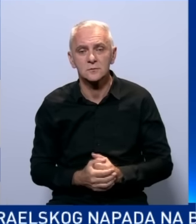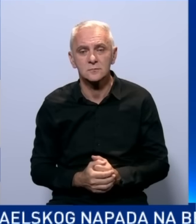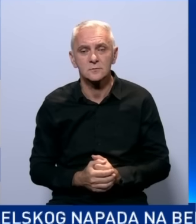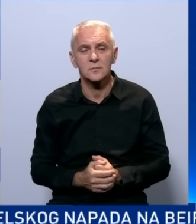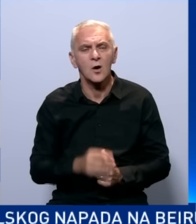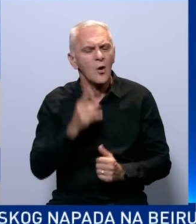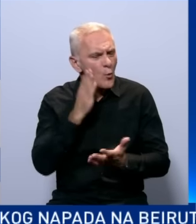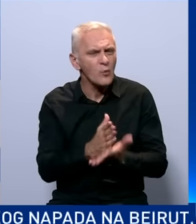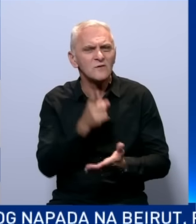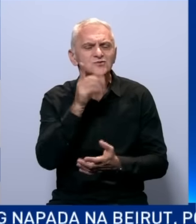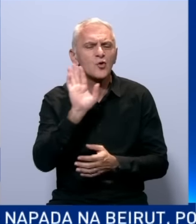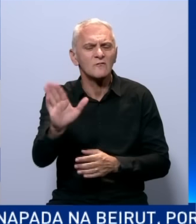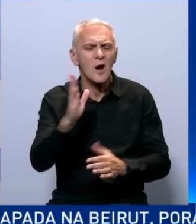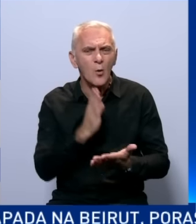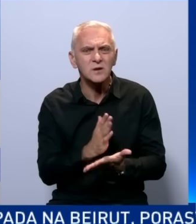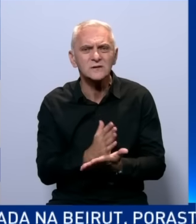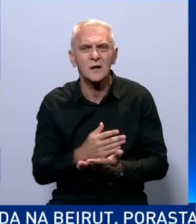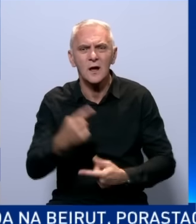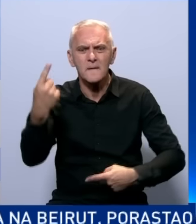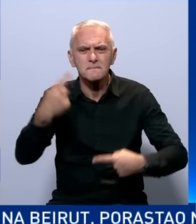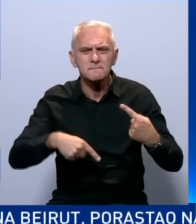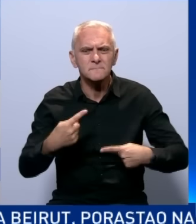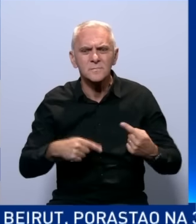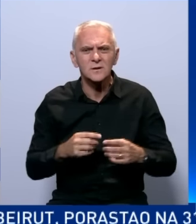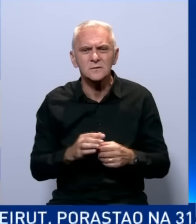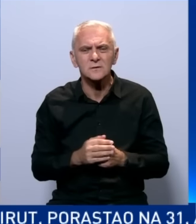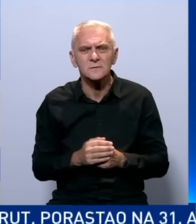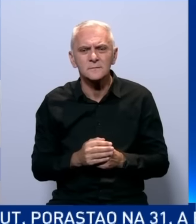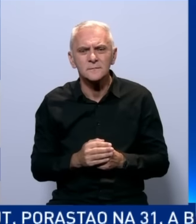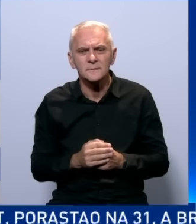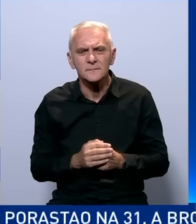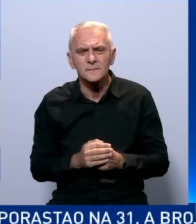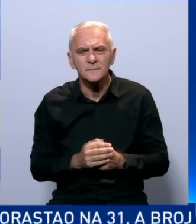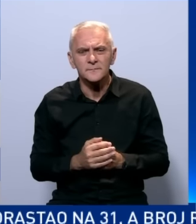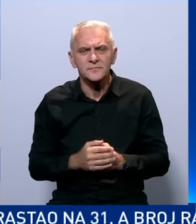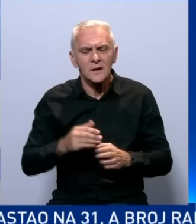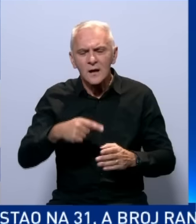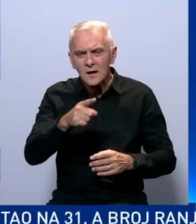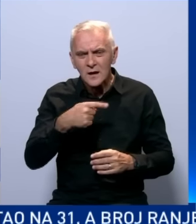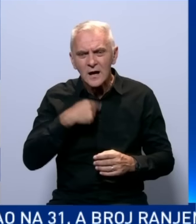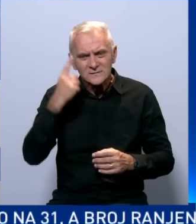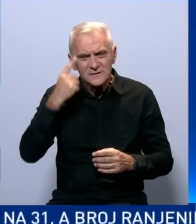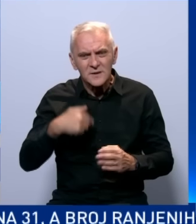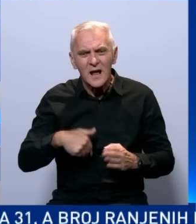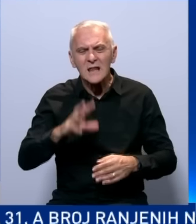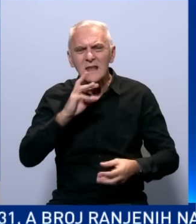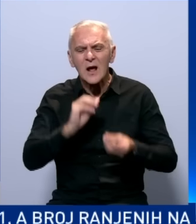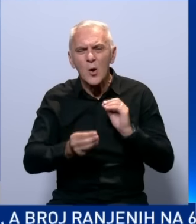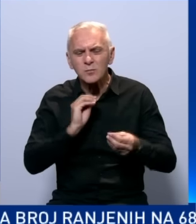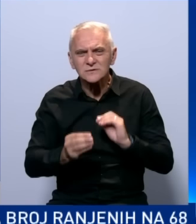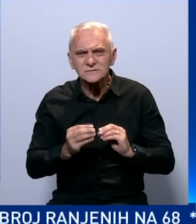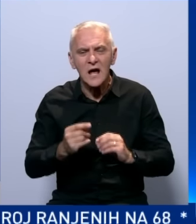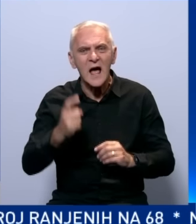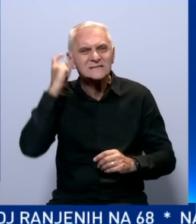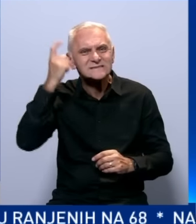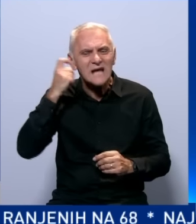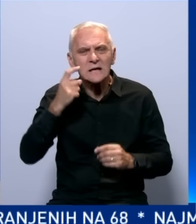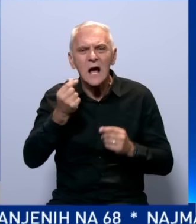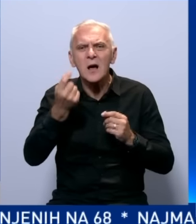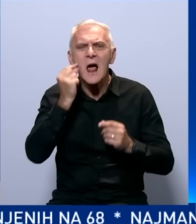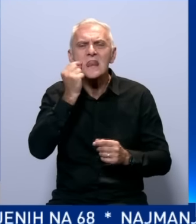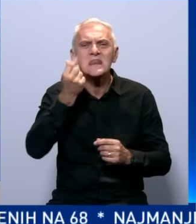ovako, znate, pazite, politika, bit politike, sve jedno unutra, samo nas je kompliciranije, dakle, što su stranke uglavnom nacionalne,